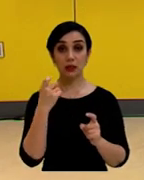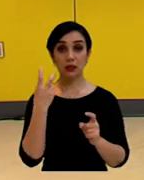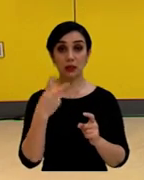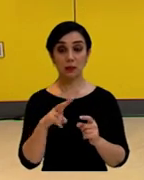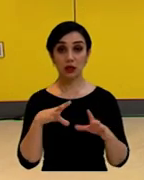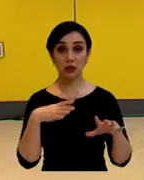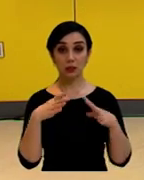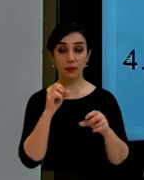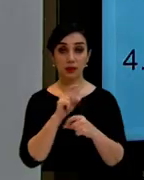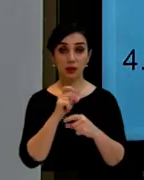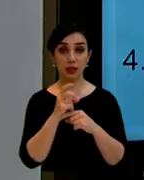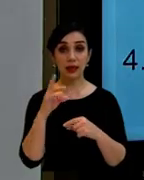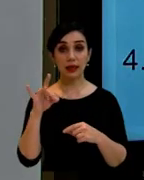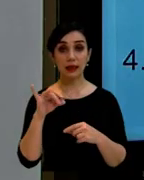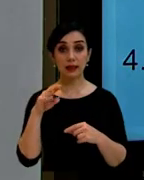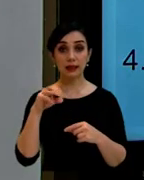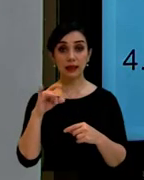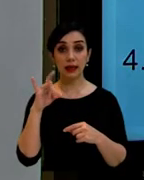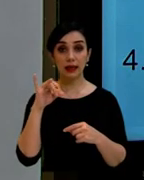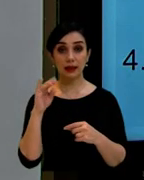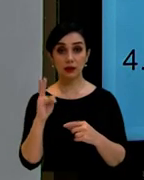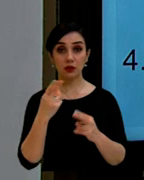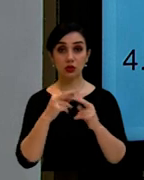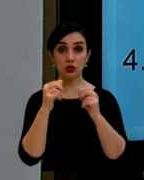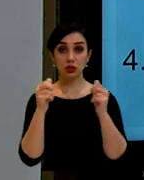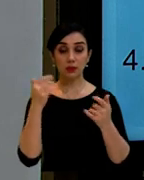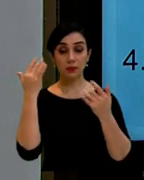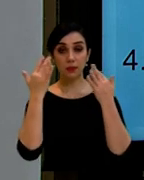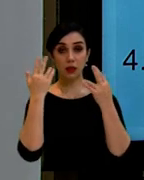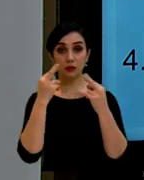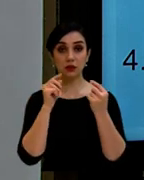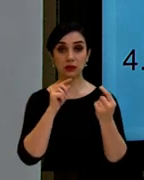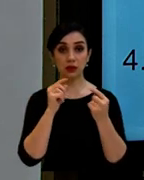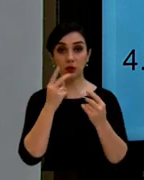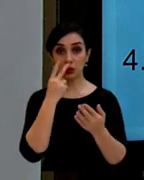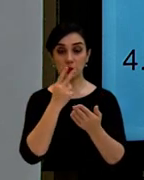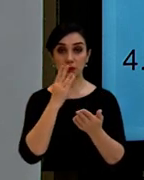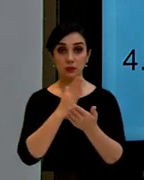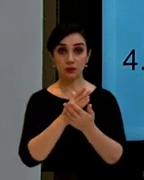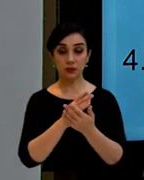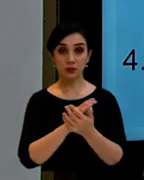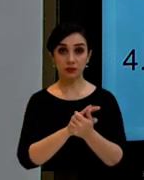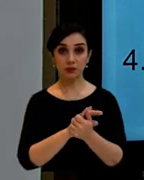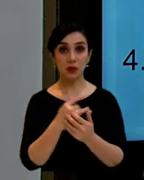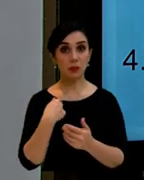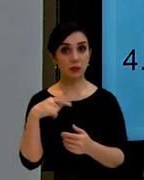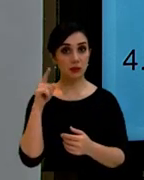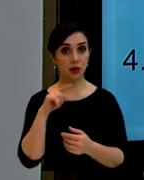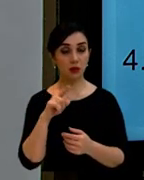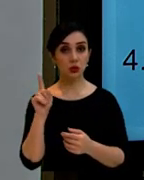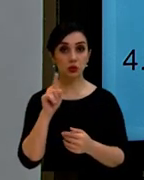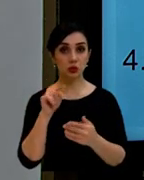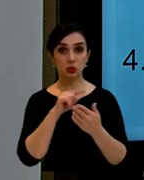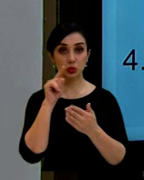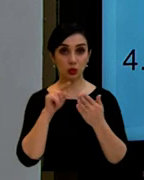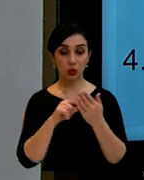mashq. Retorik so'roq gaplarda shakl va mazmun zidligiga e'tibor bering. Biz bilamizki,